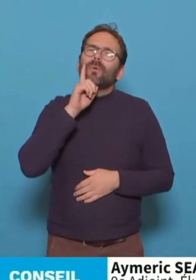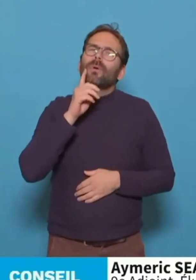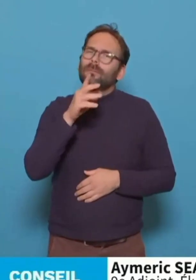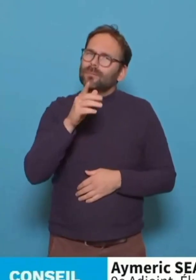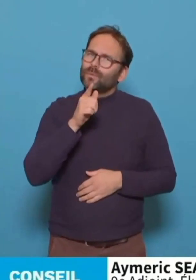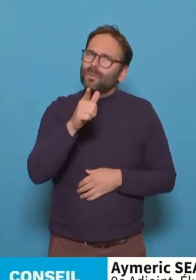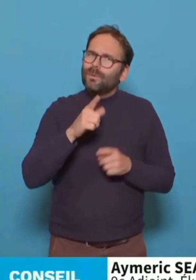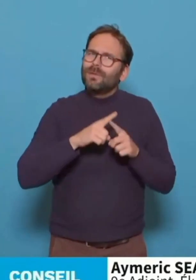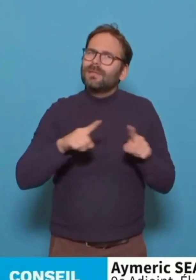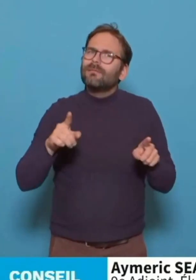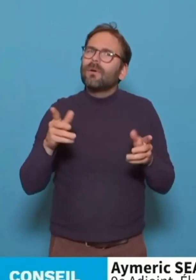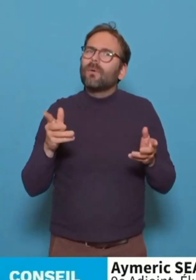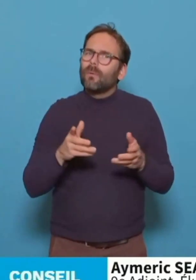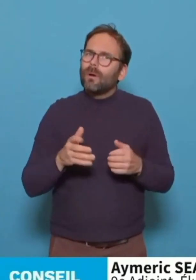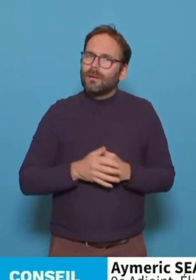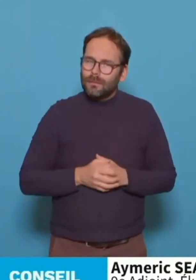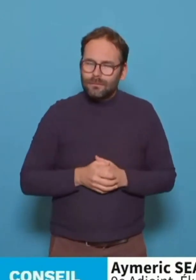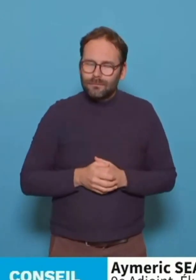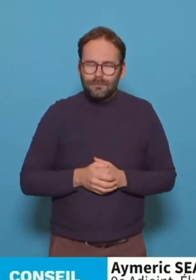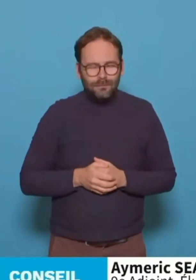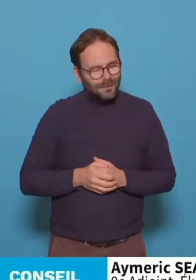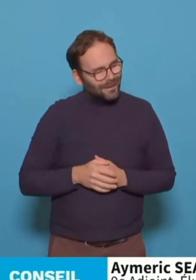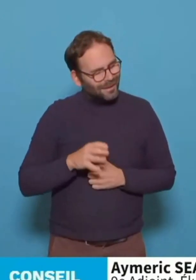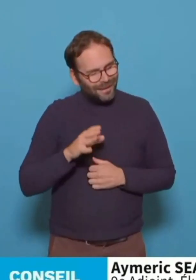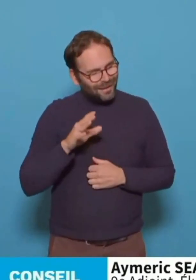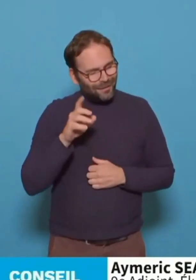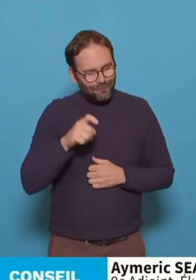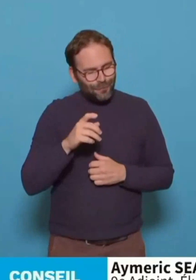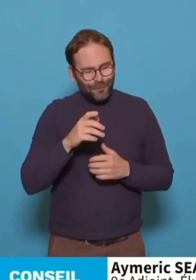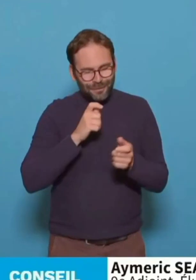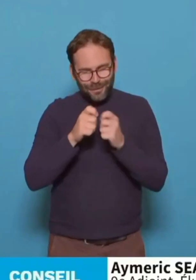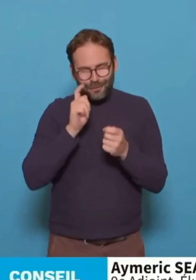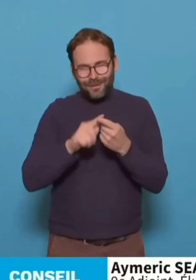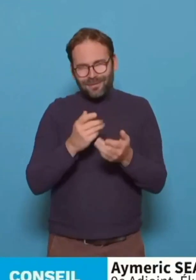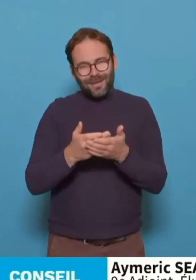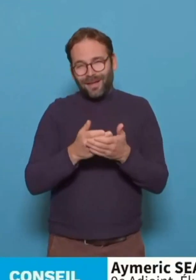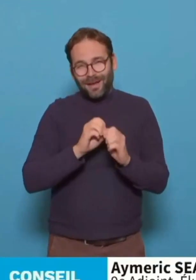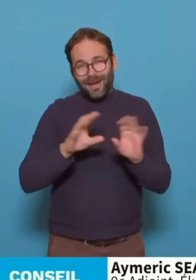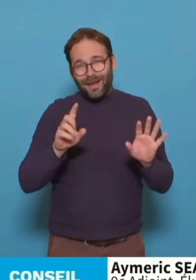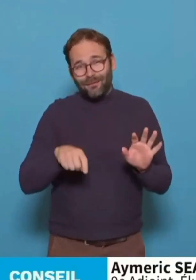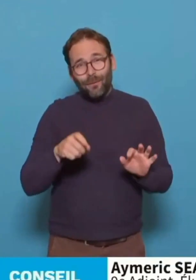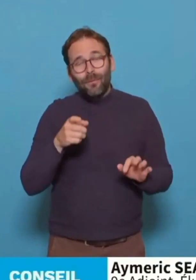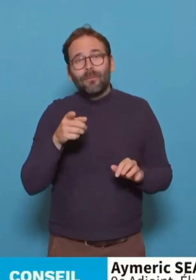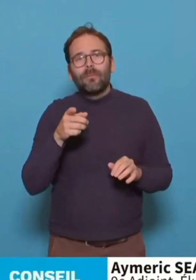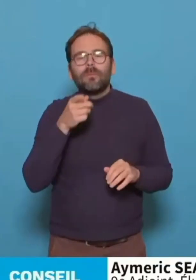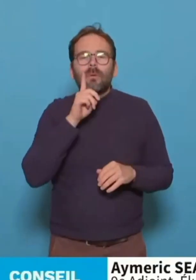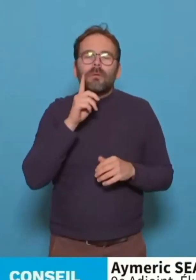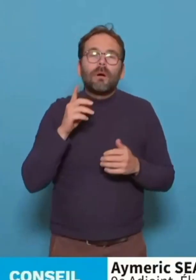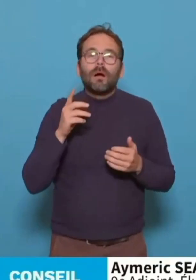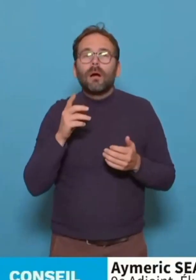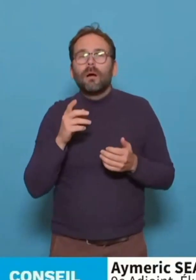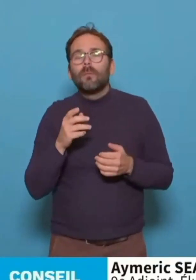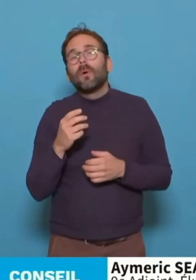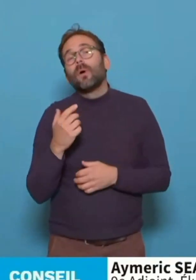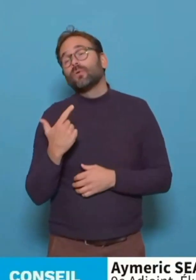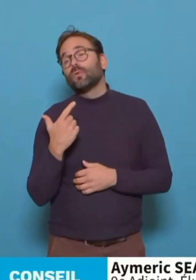différence fondamentale, et il va falloir qu'on s'explique sur ce point. Ça ne durera pas le temps de 2